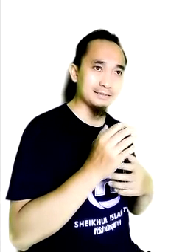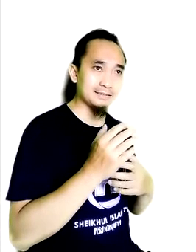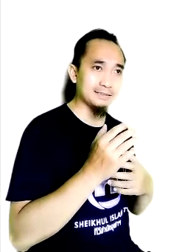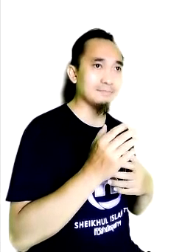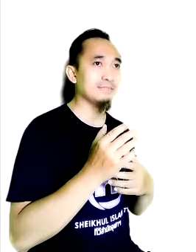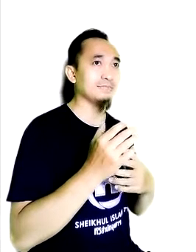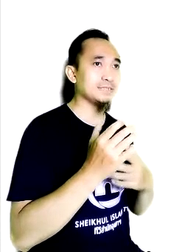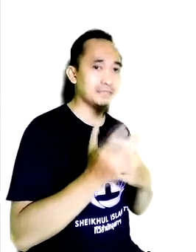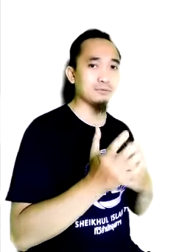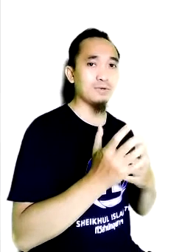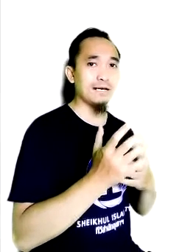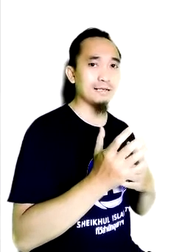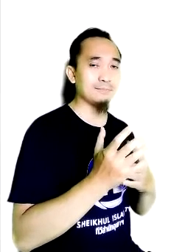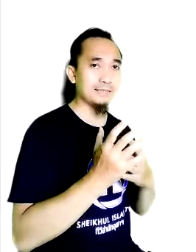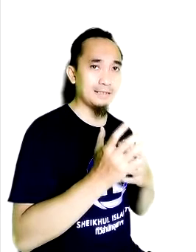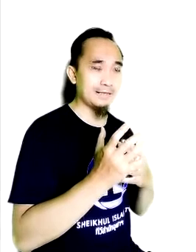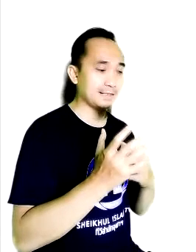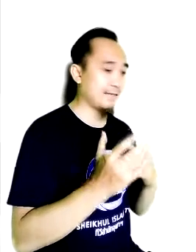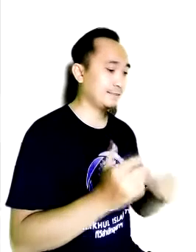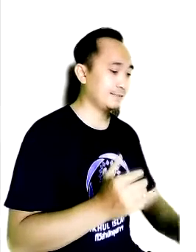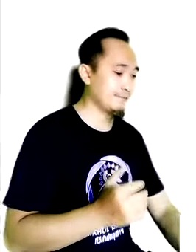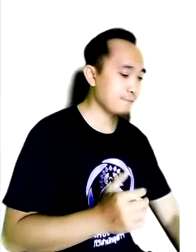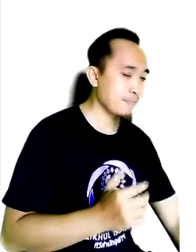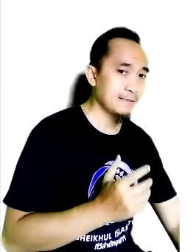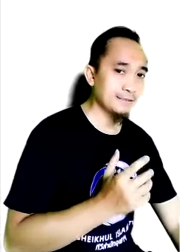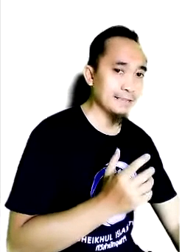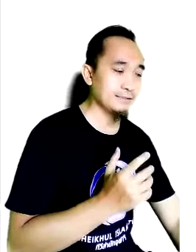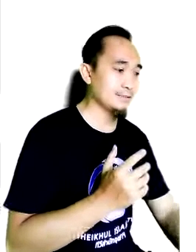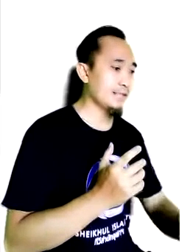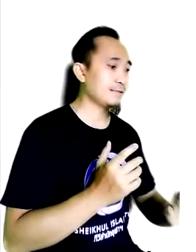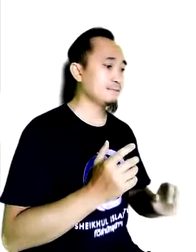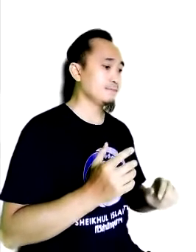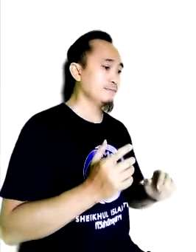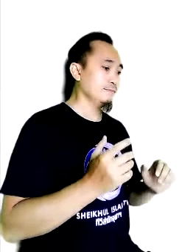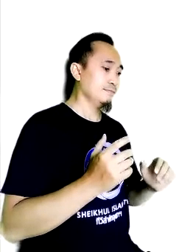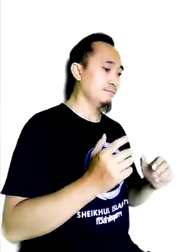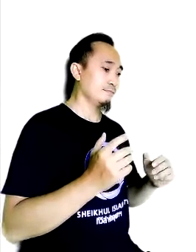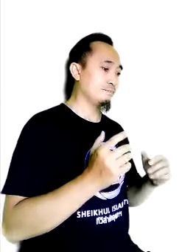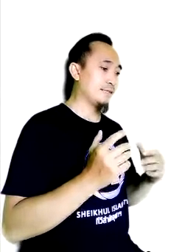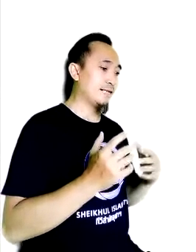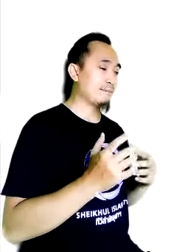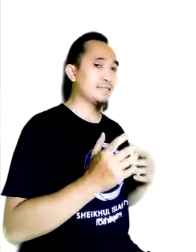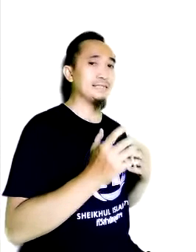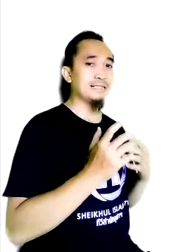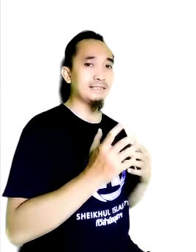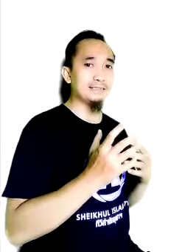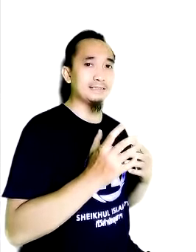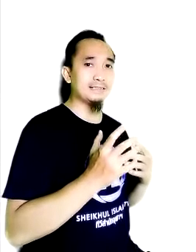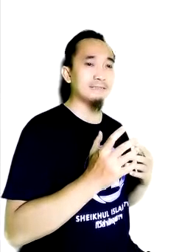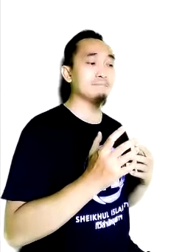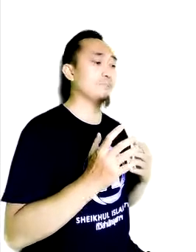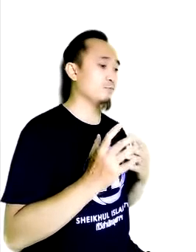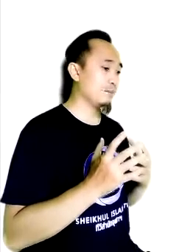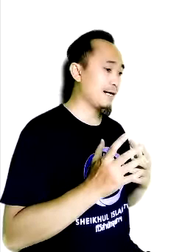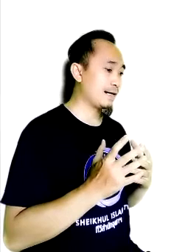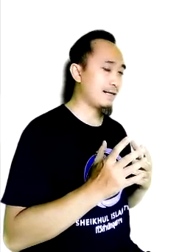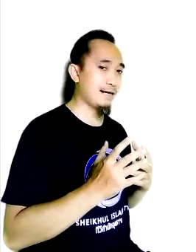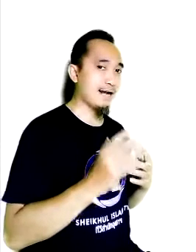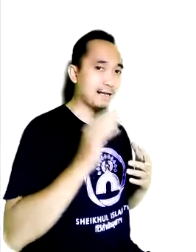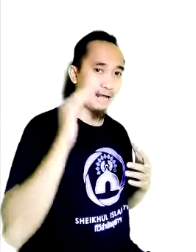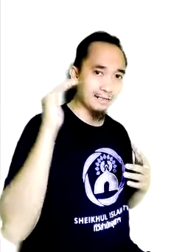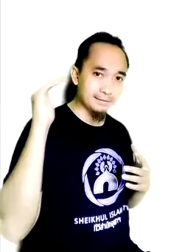akan sedikit mengulang pada kali ini. Selanjutnya, benda menjadi